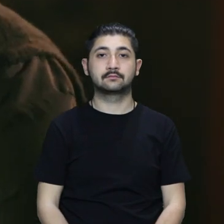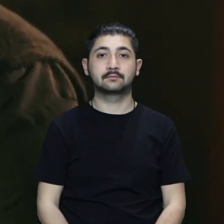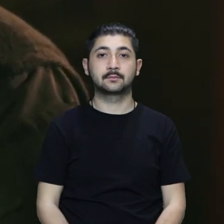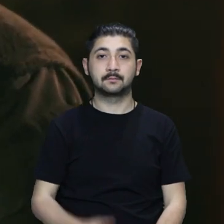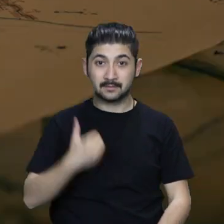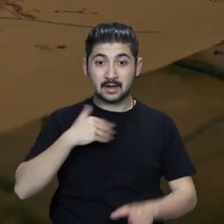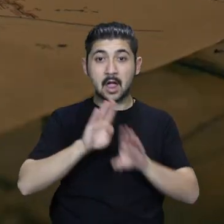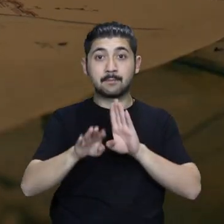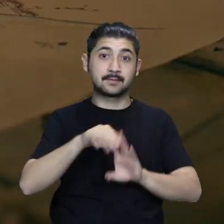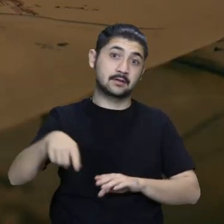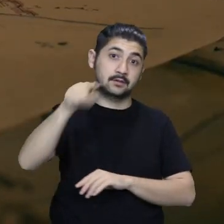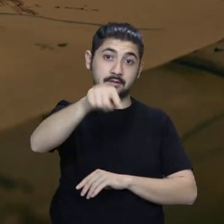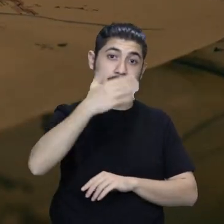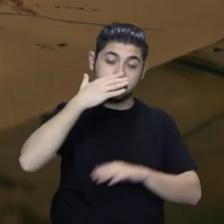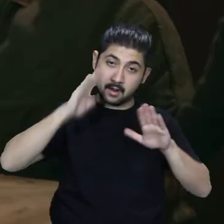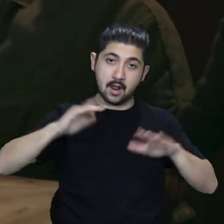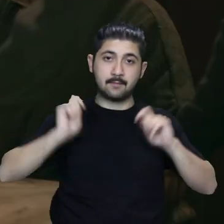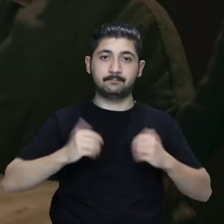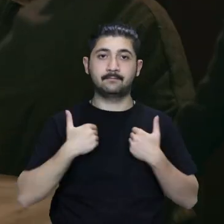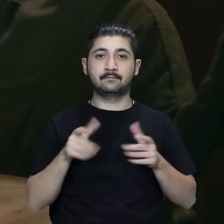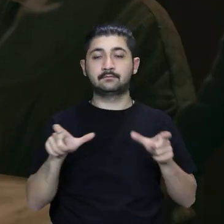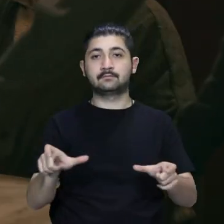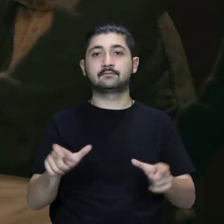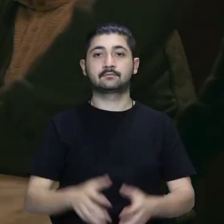Biz de kapı tarafını tutacağız.